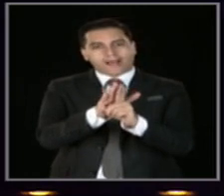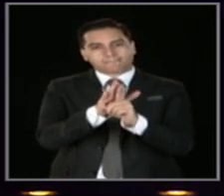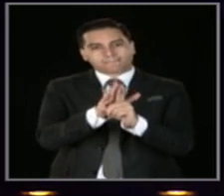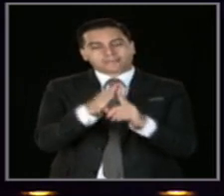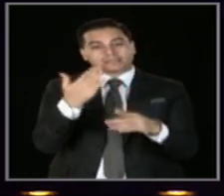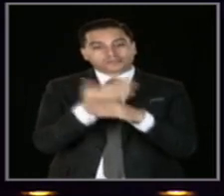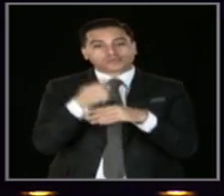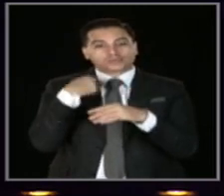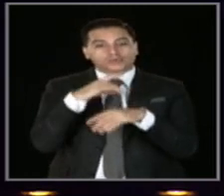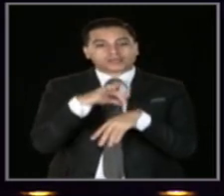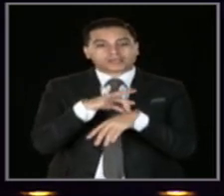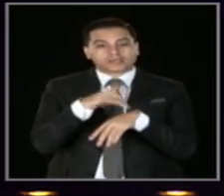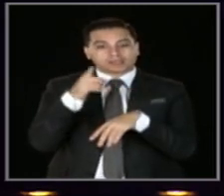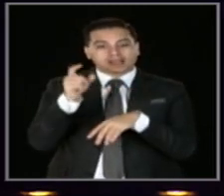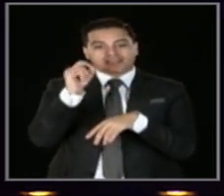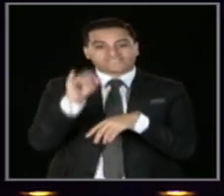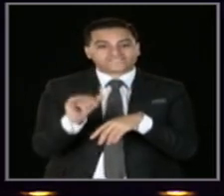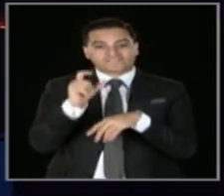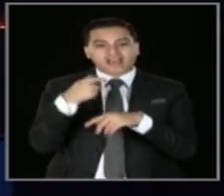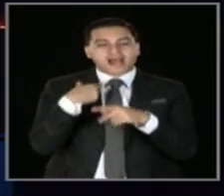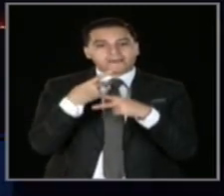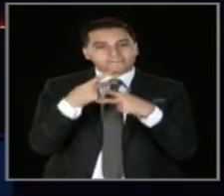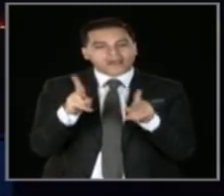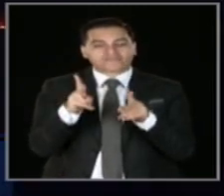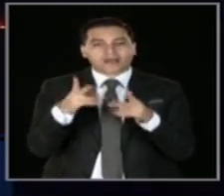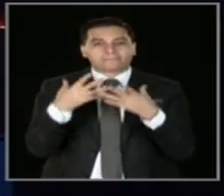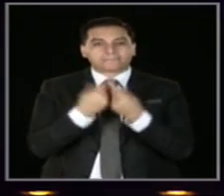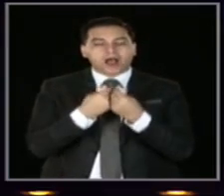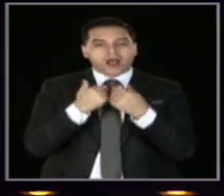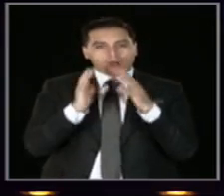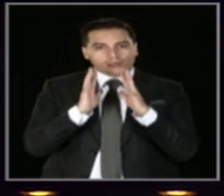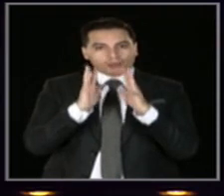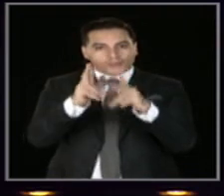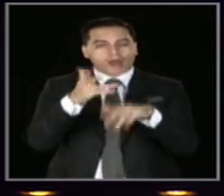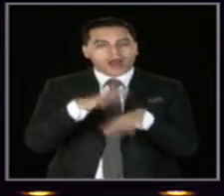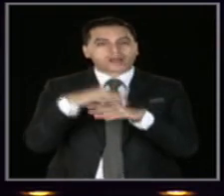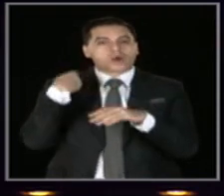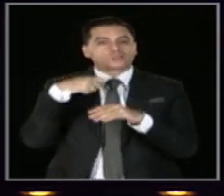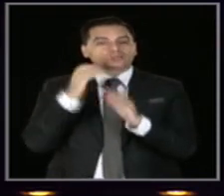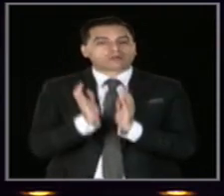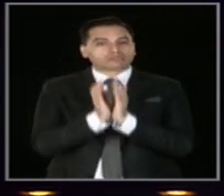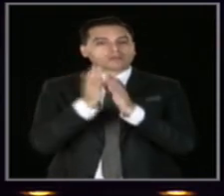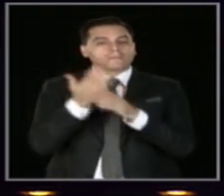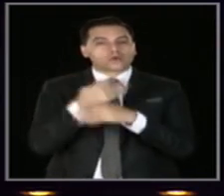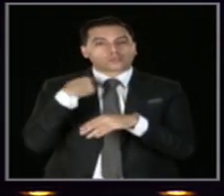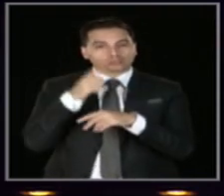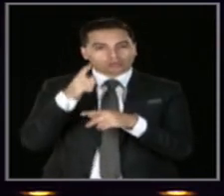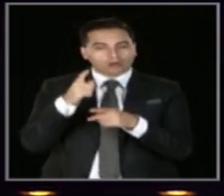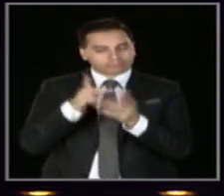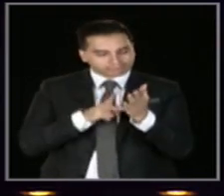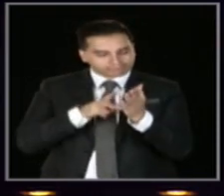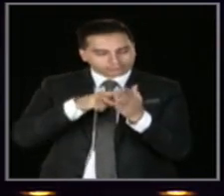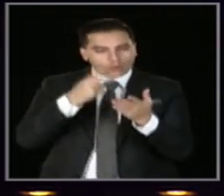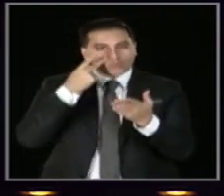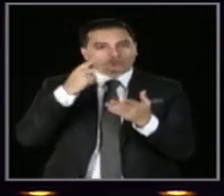عشان كده يا دكتور انفين احنا بنفتح الملفات مع وزارة التضامن علشان وزارة التضامن تنطلق ونبتدي